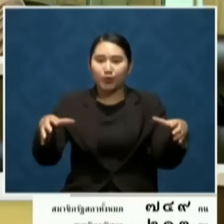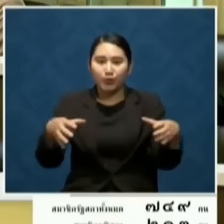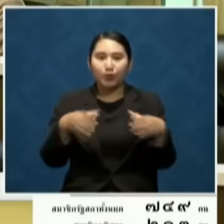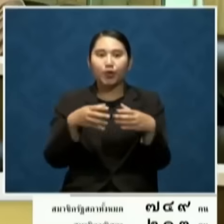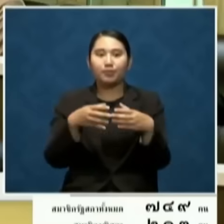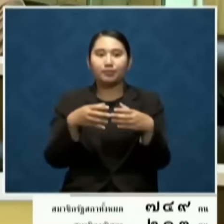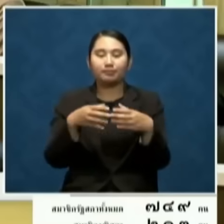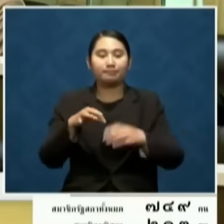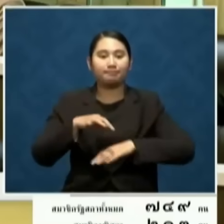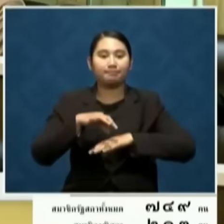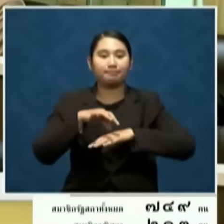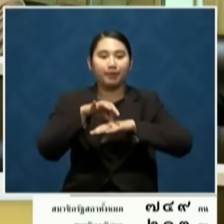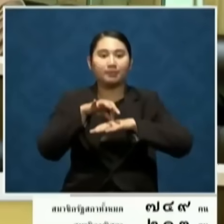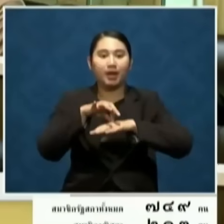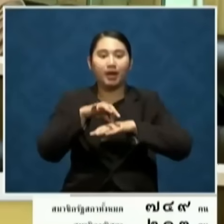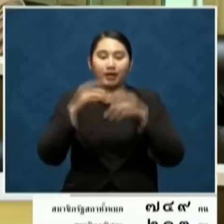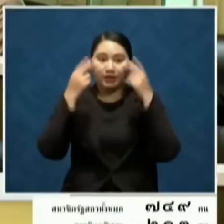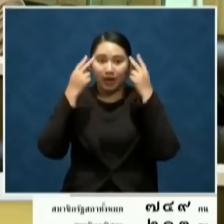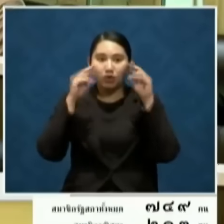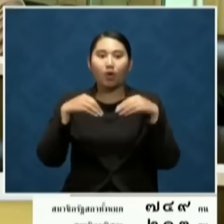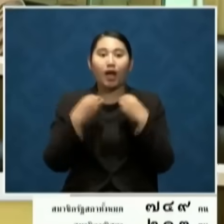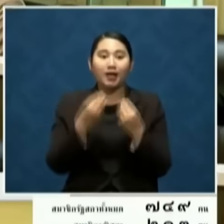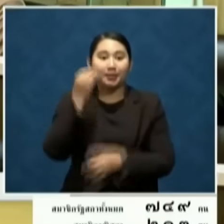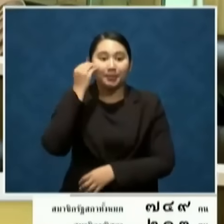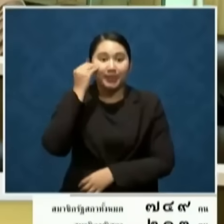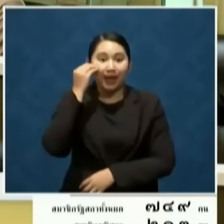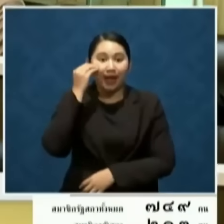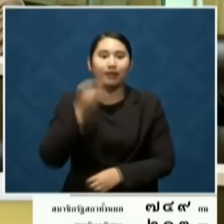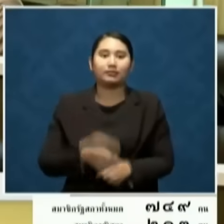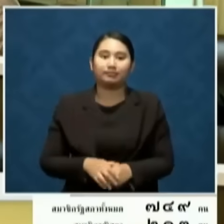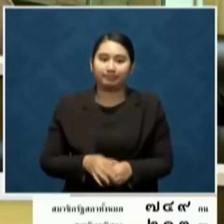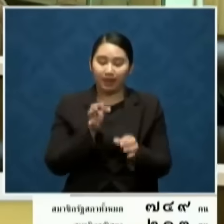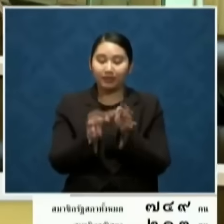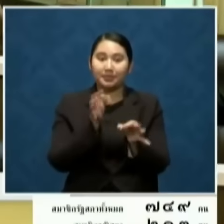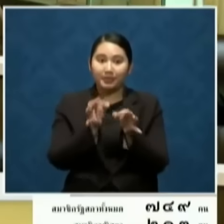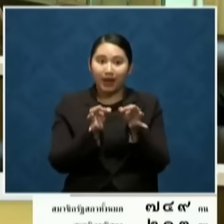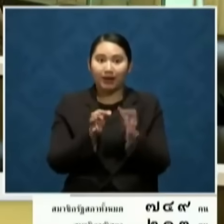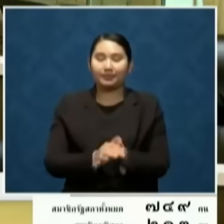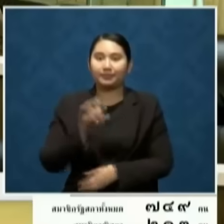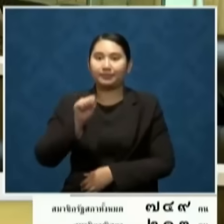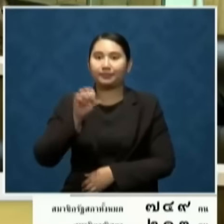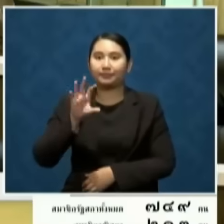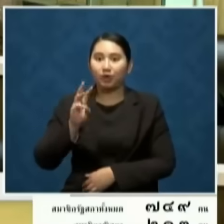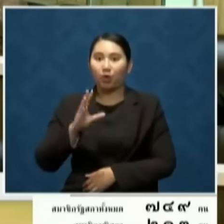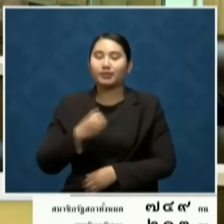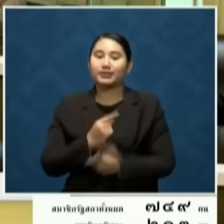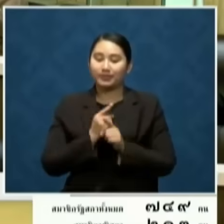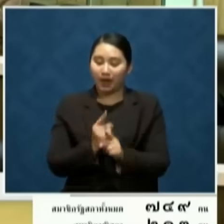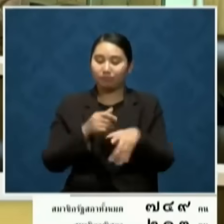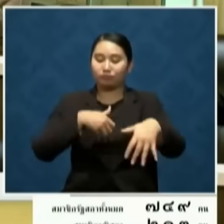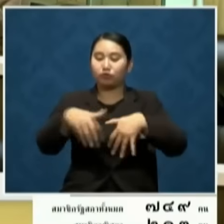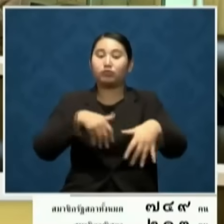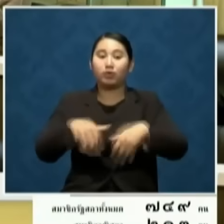ไม่เห็นท่านออกมาห้ามปรามสิ่งเหล่านี้หากท่านไม่มีส่วนเกี่ยวข้องกับเรื่องนี้ก็ควรต้องออกไปห้ามเมื่อเป็นเช่นนี้